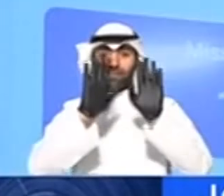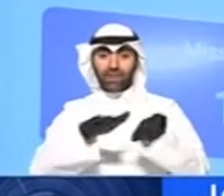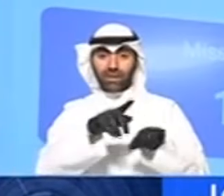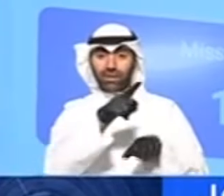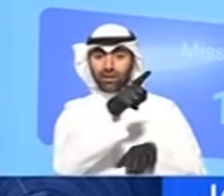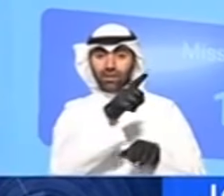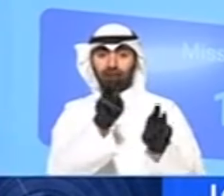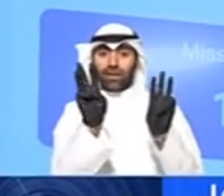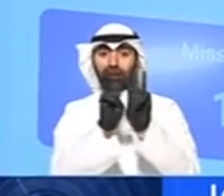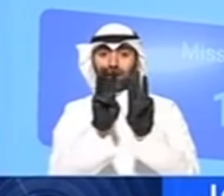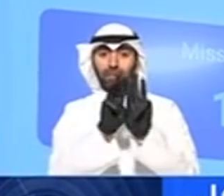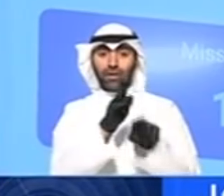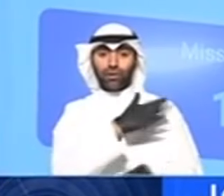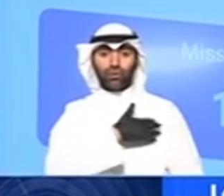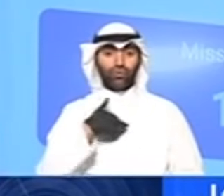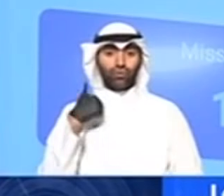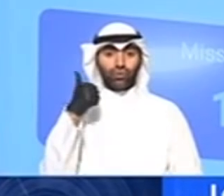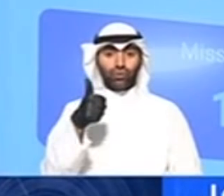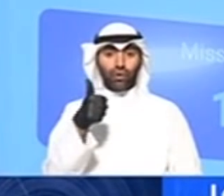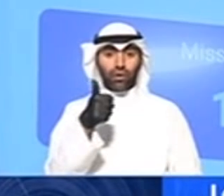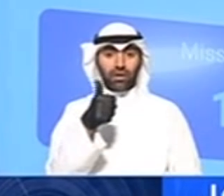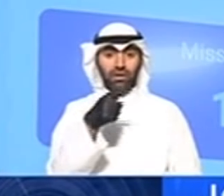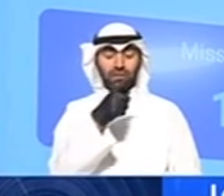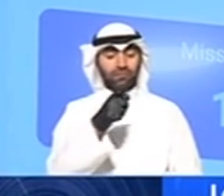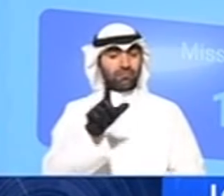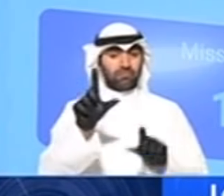سجل وكل من ينطبق عليه